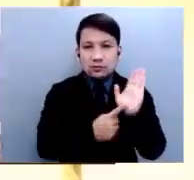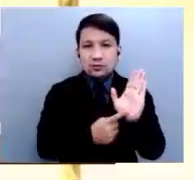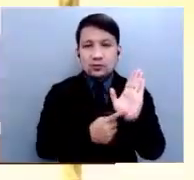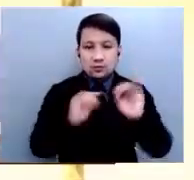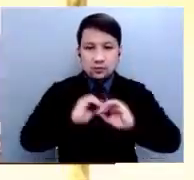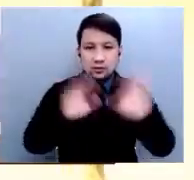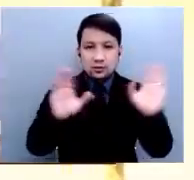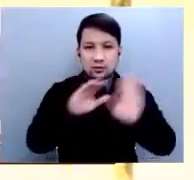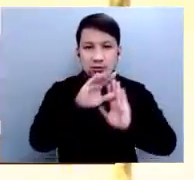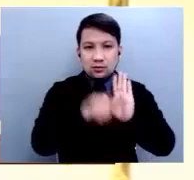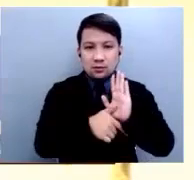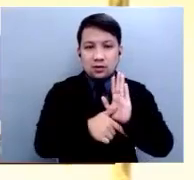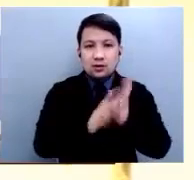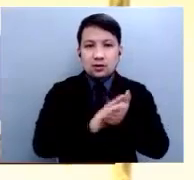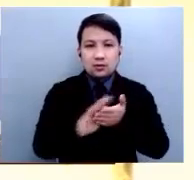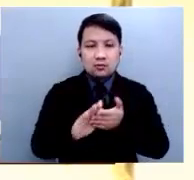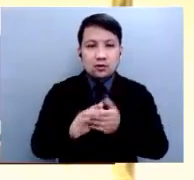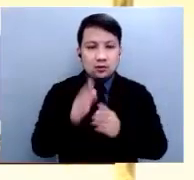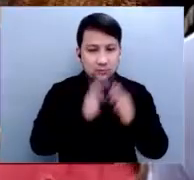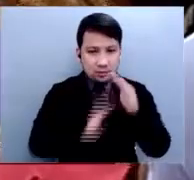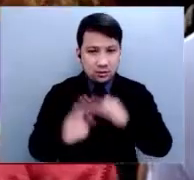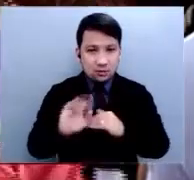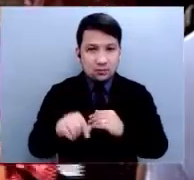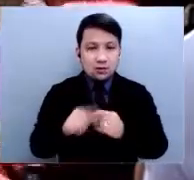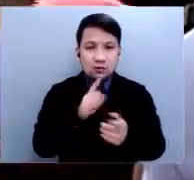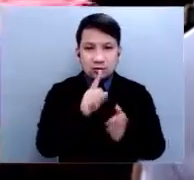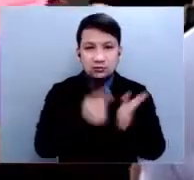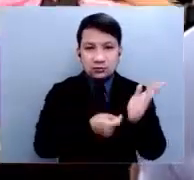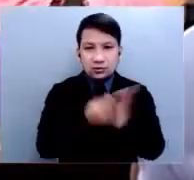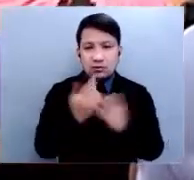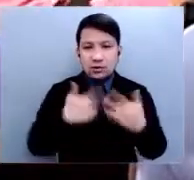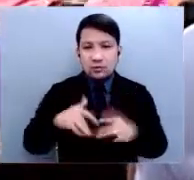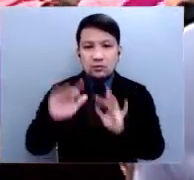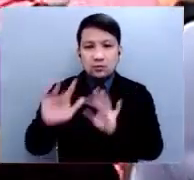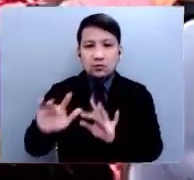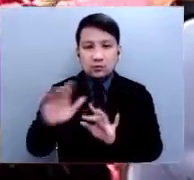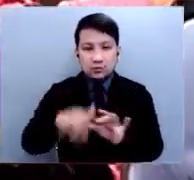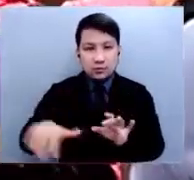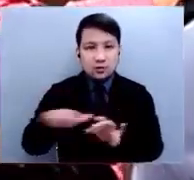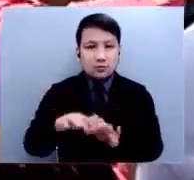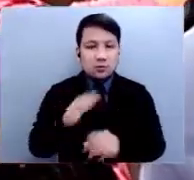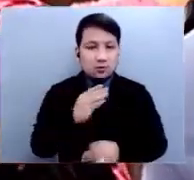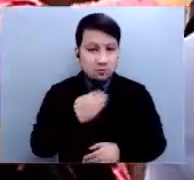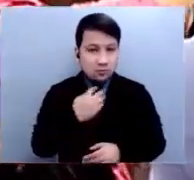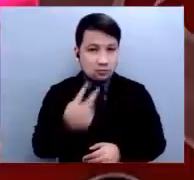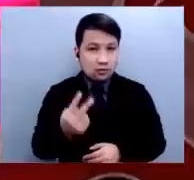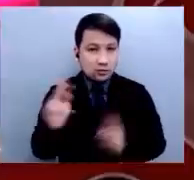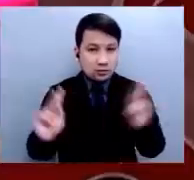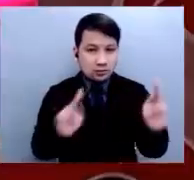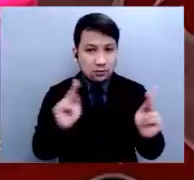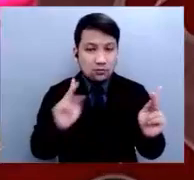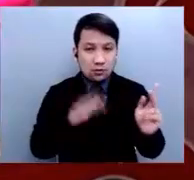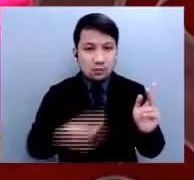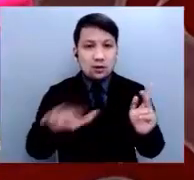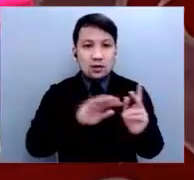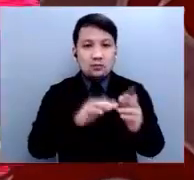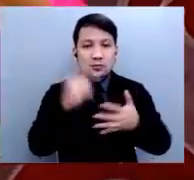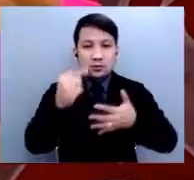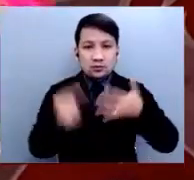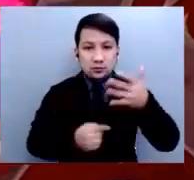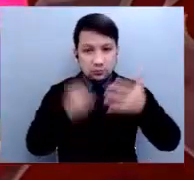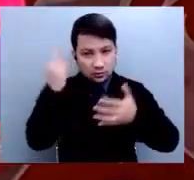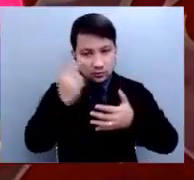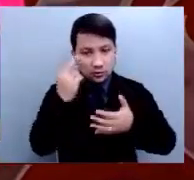track record, kababaang loob, tunay na malasakit at pagiging boses ng taong bayan ang mga dahilan daw kaya